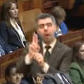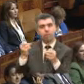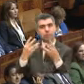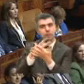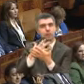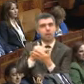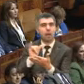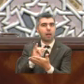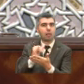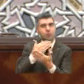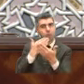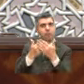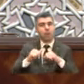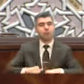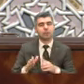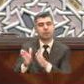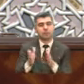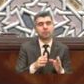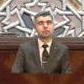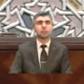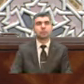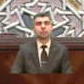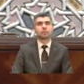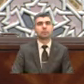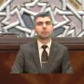الوزير. كلمة لكم سيد الوزير الجواب.